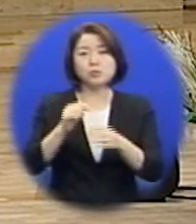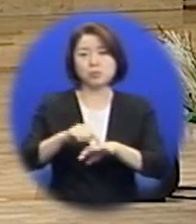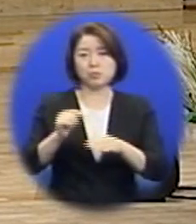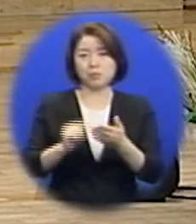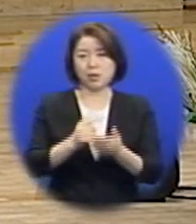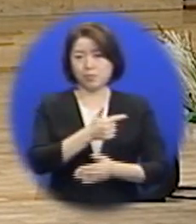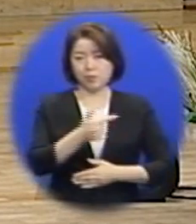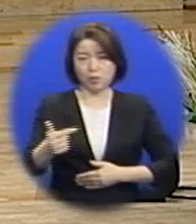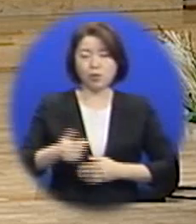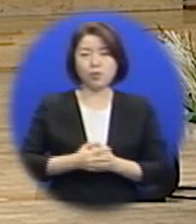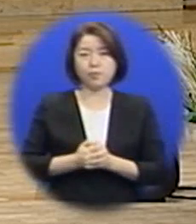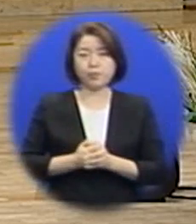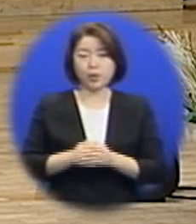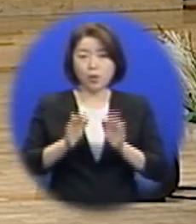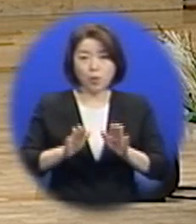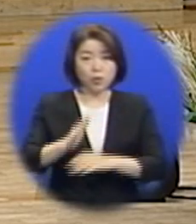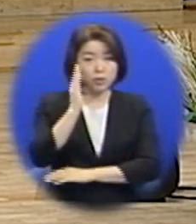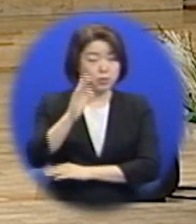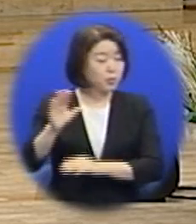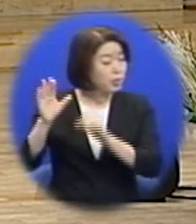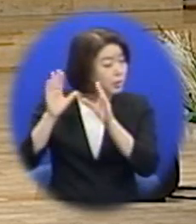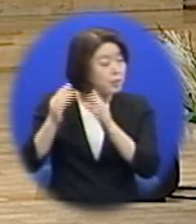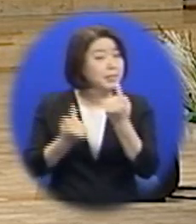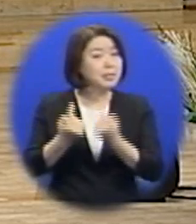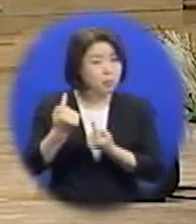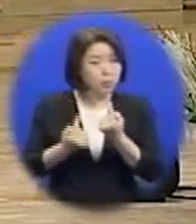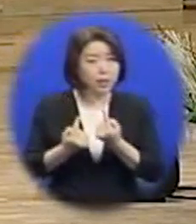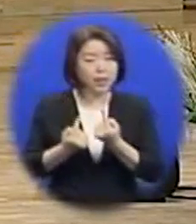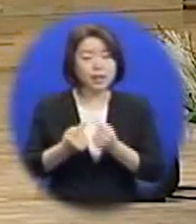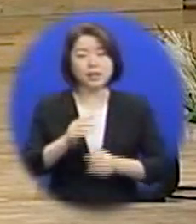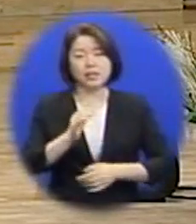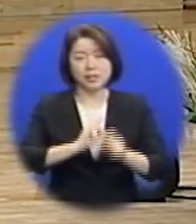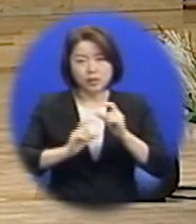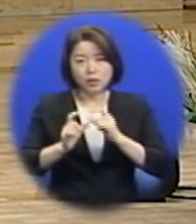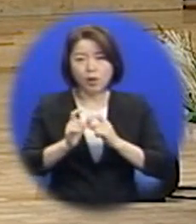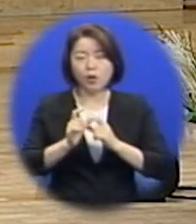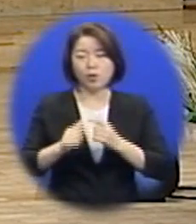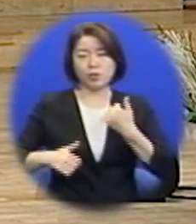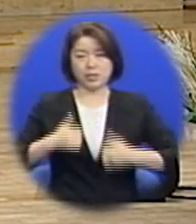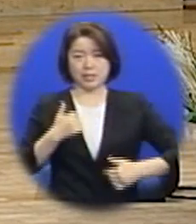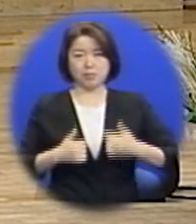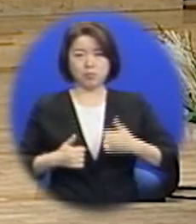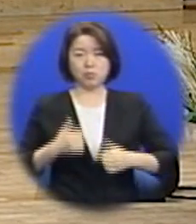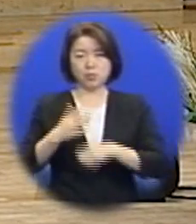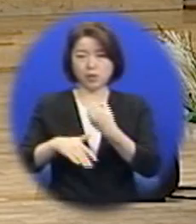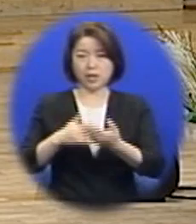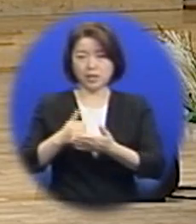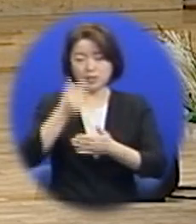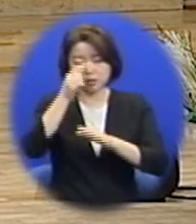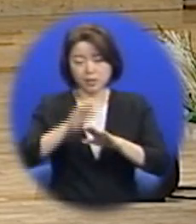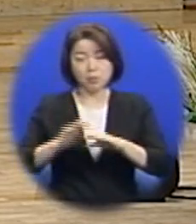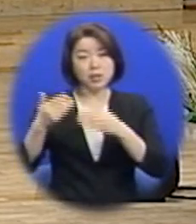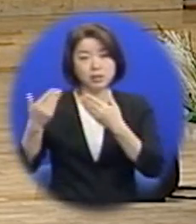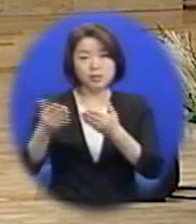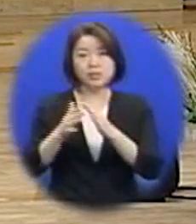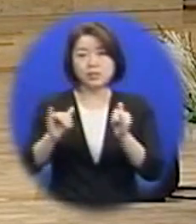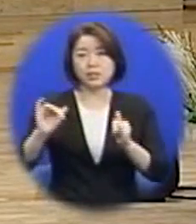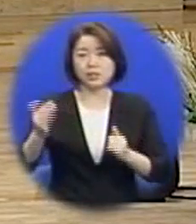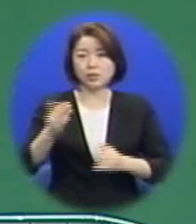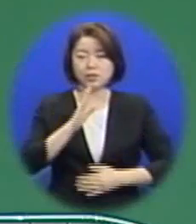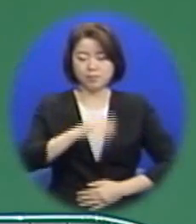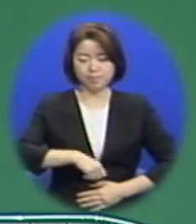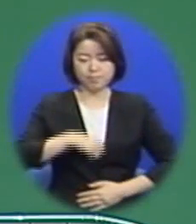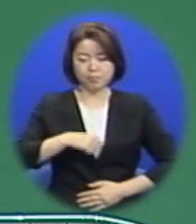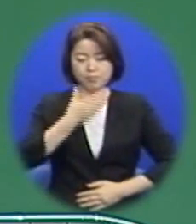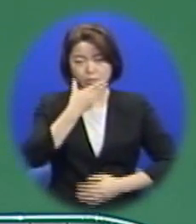오늘 설교를 들으시기보다는 정말 기쁨으로 하나님께 예배하는 자가 되기를 진심으로 축복합니다.